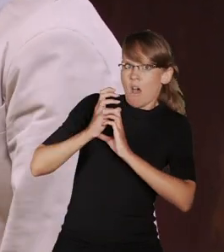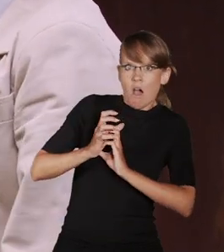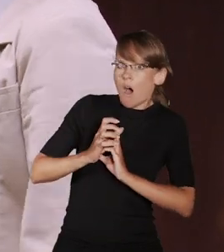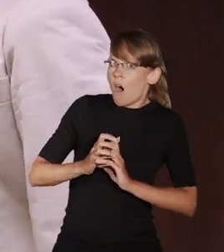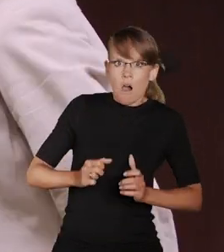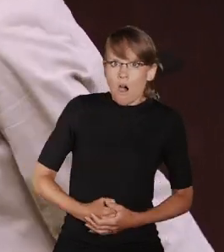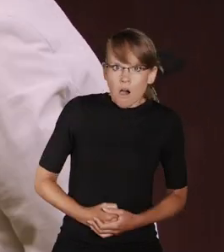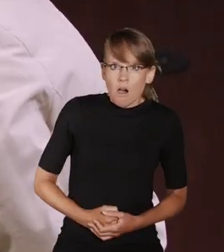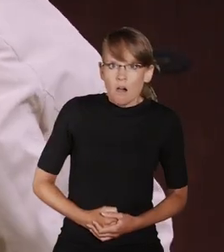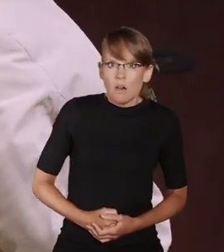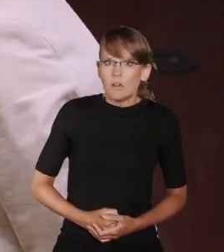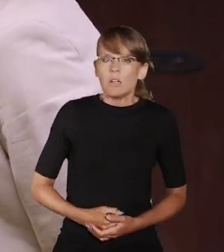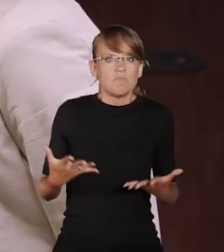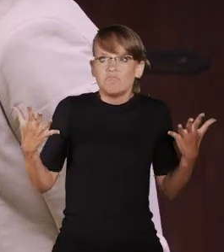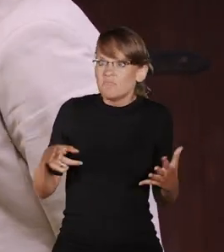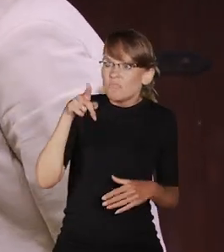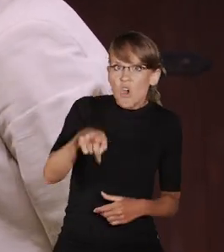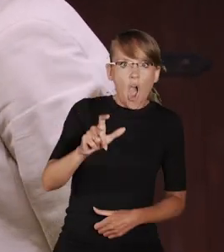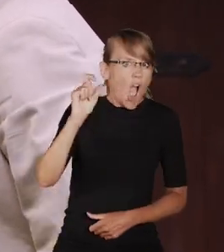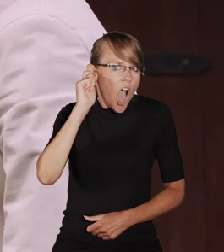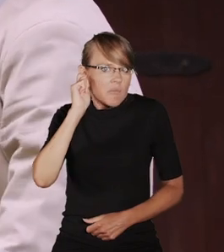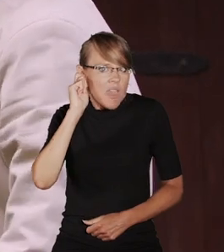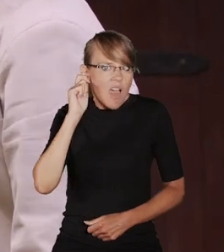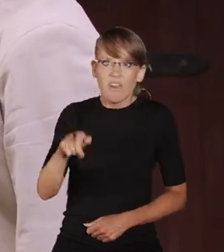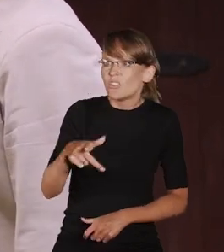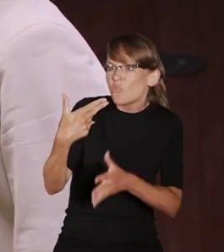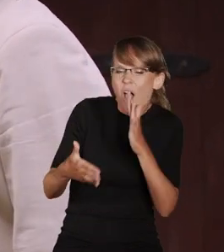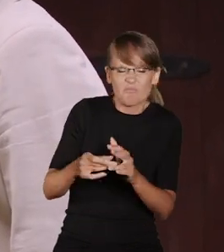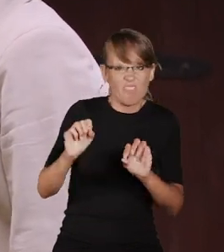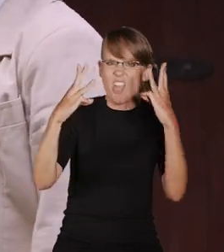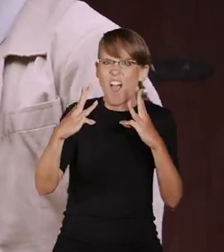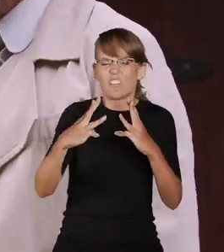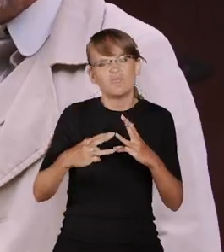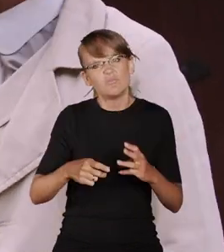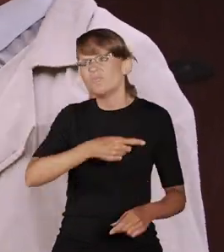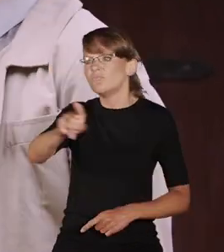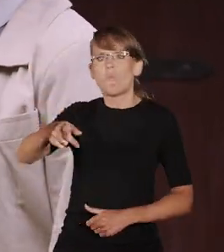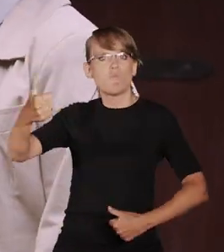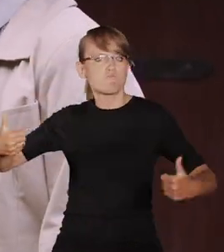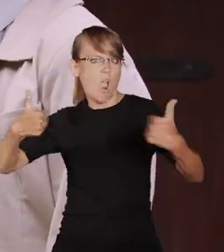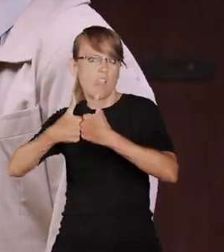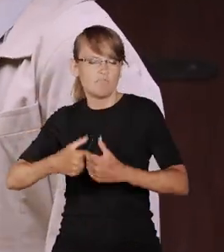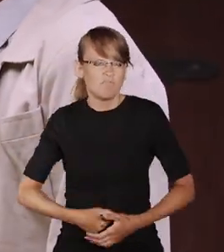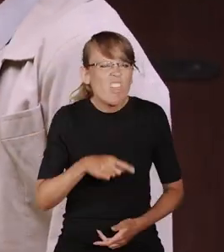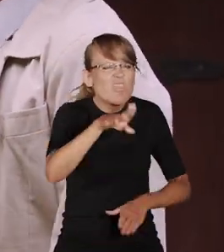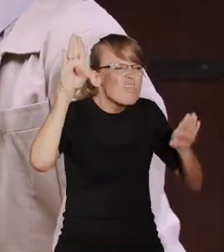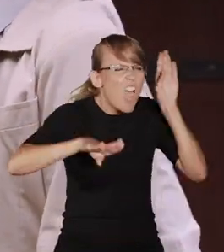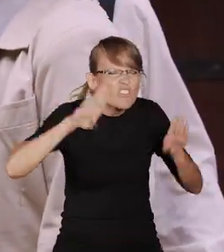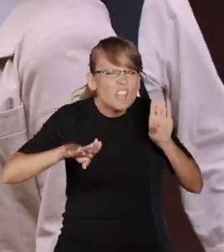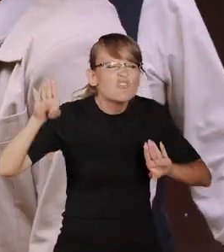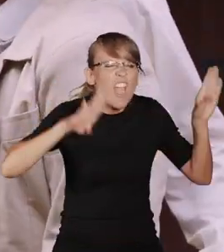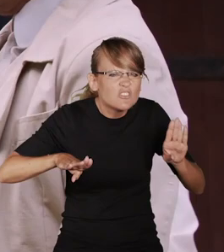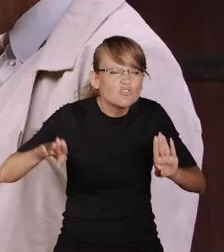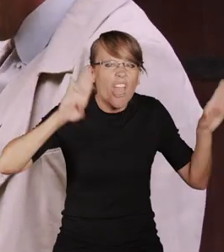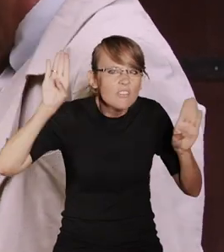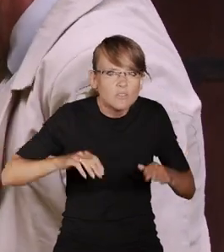go się zlęknę? Ty żołdaku, ty! Ja nie pozwolę się nikomu bezkarnie znieważać. Nic